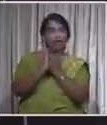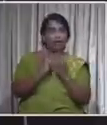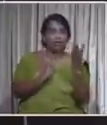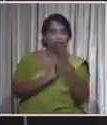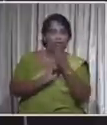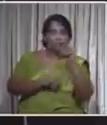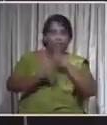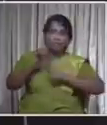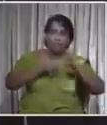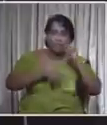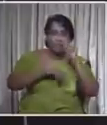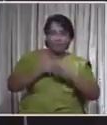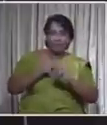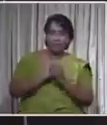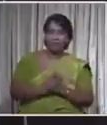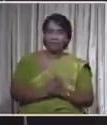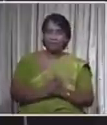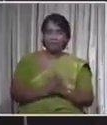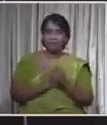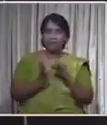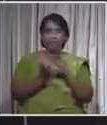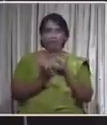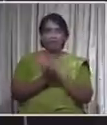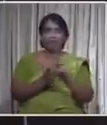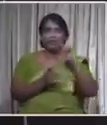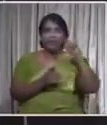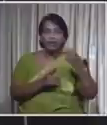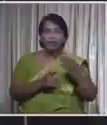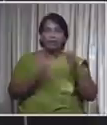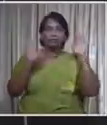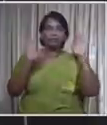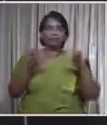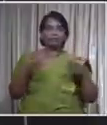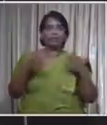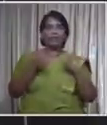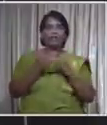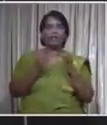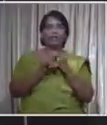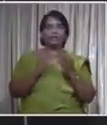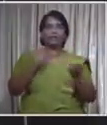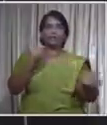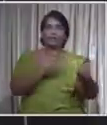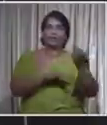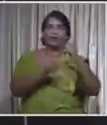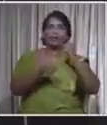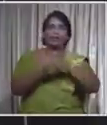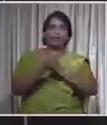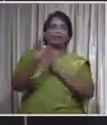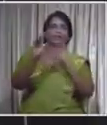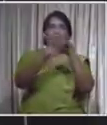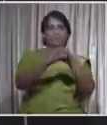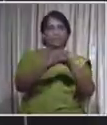දෙනා එක්කවගෙන තාගෙන දැන් ගිහ හිට බලනකොට නෑනේ එස්බී මහත්තයා ගිහලා නේ ආණ්ඩුවට